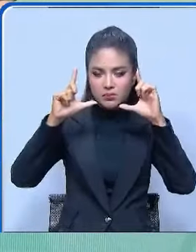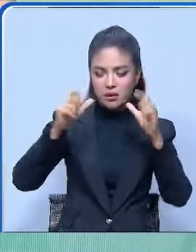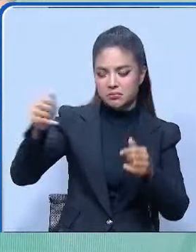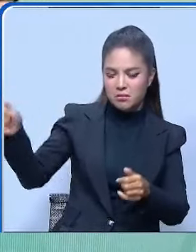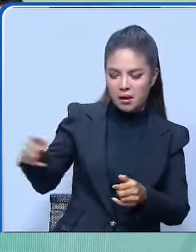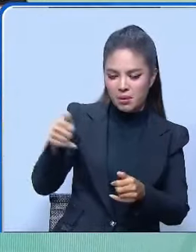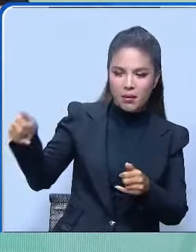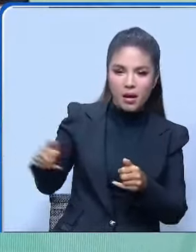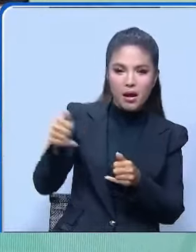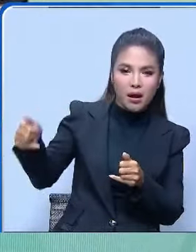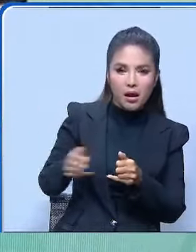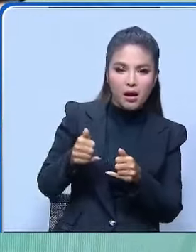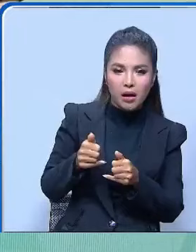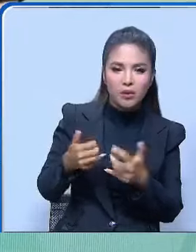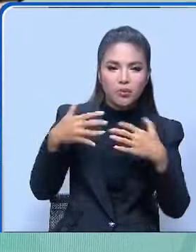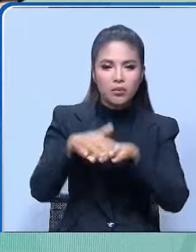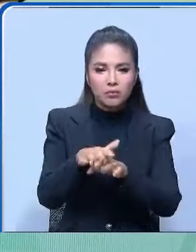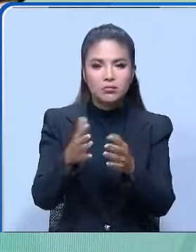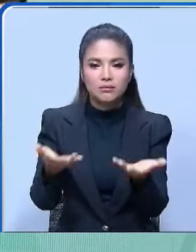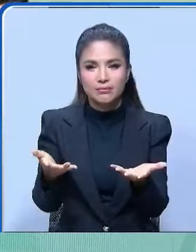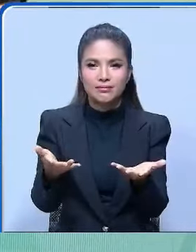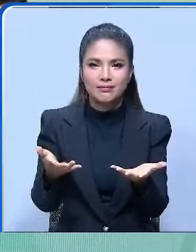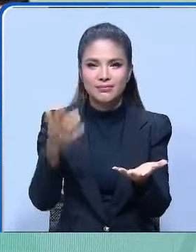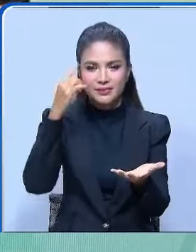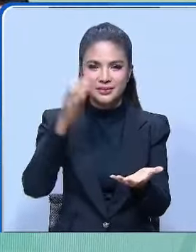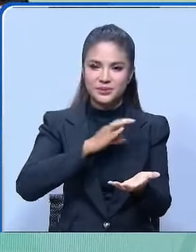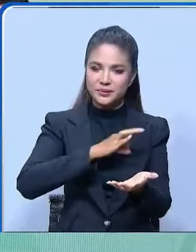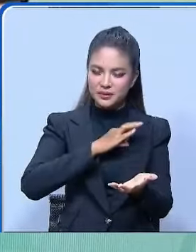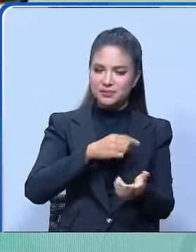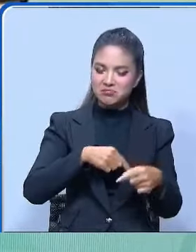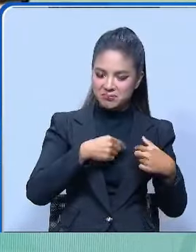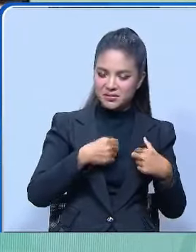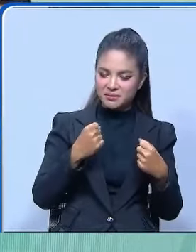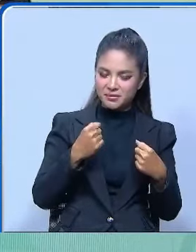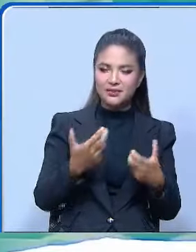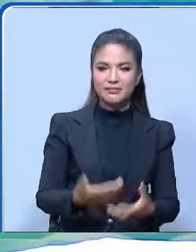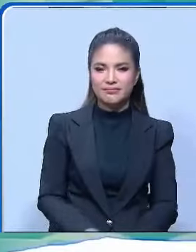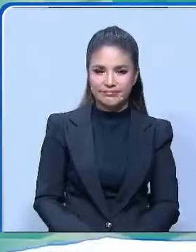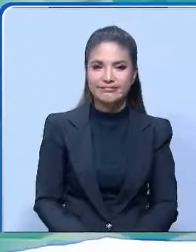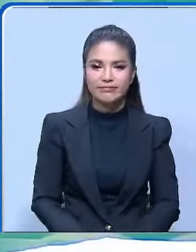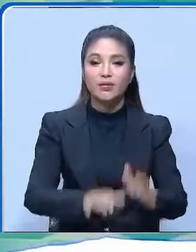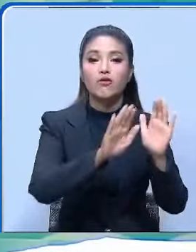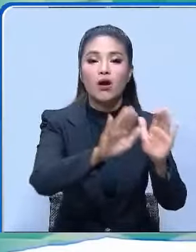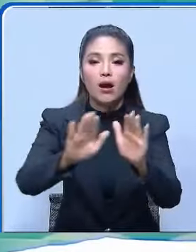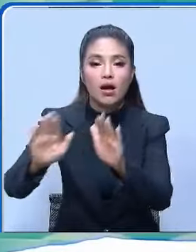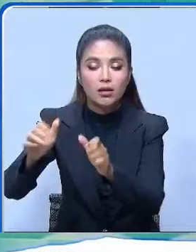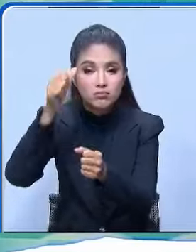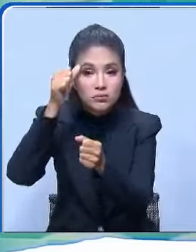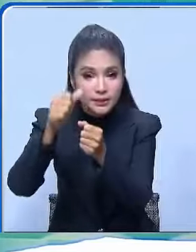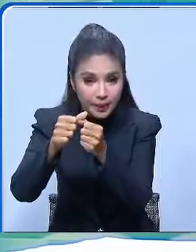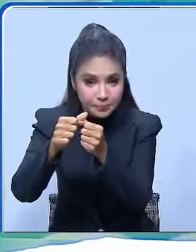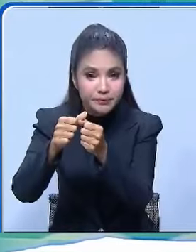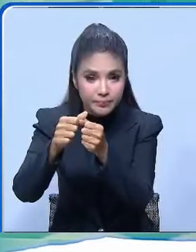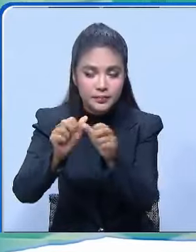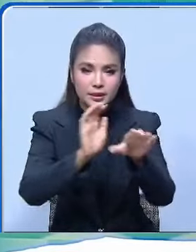ร่วมไลฟ์ลูกค้าก็รู้สึกว่าเขาไม่โกงหรอกนะ ก็ถือว่าเรื่องนี้อยากให้เป็นอุทาหรณ์นะคุณผู้ชมคะว่าเวลาเ